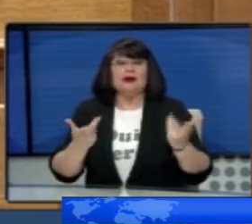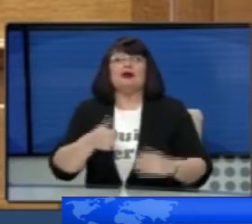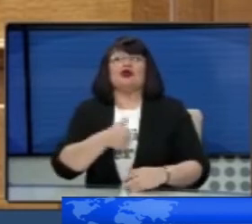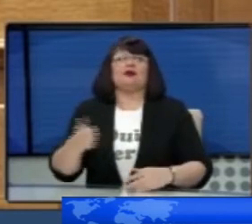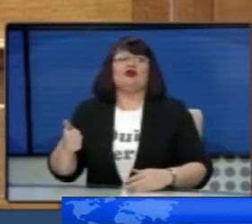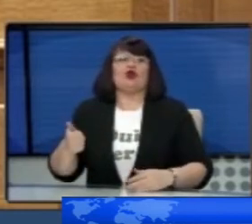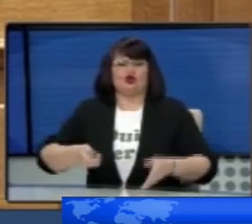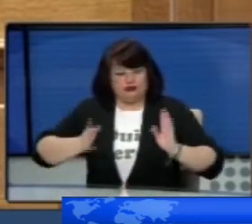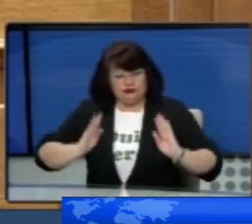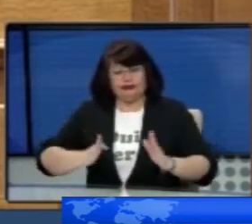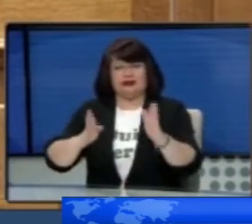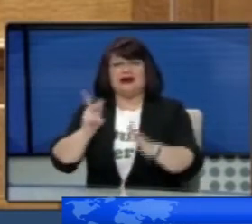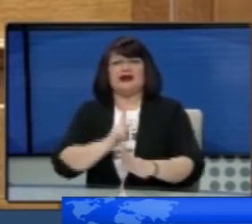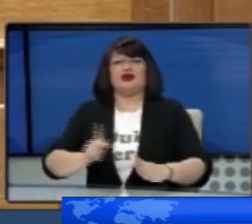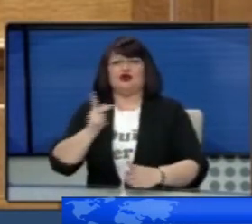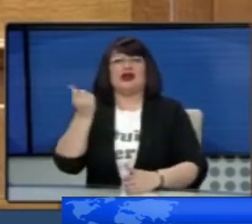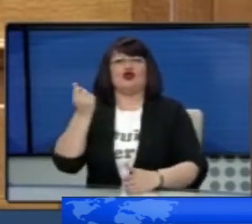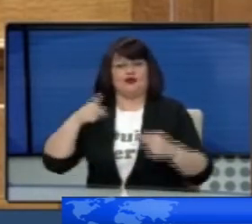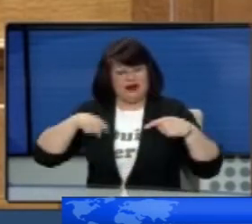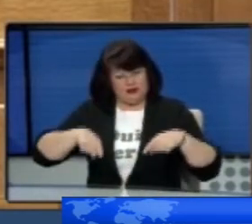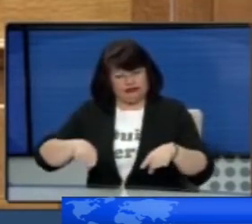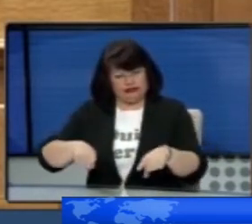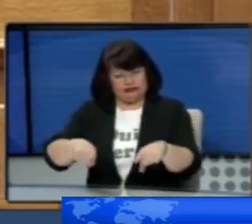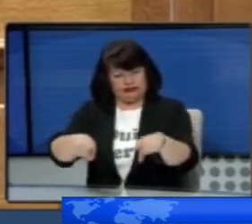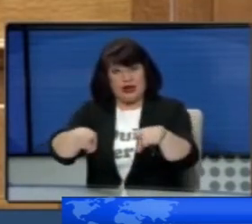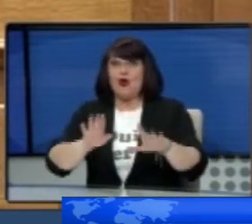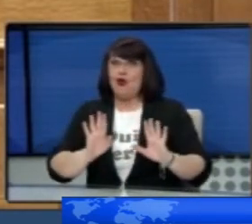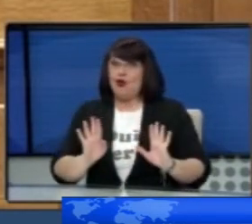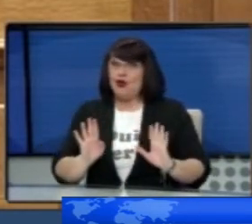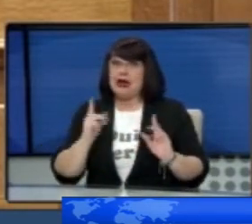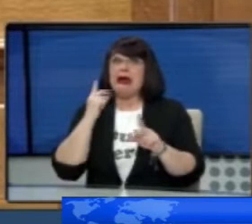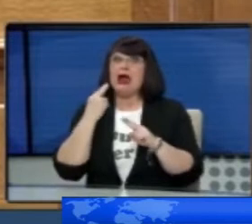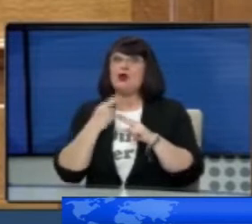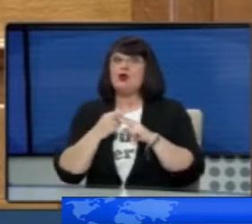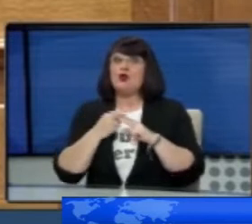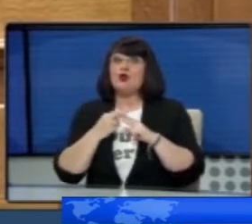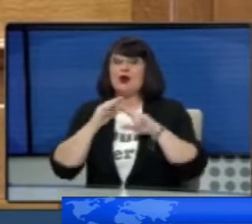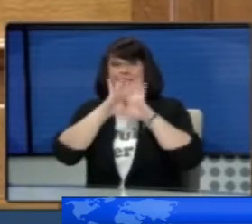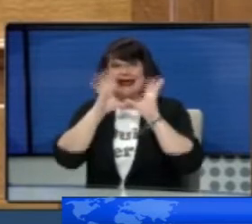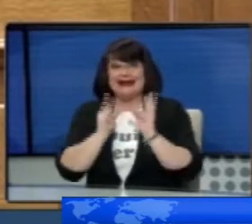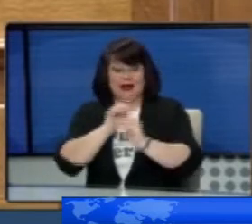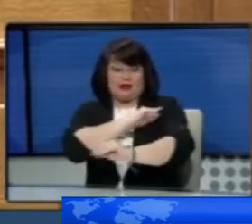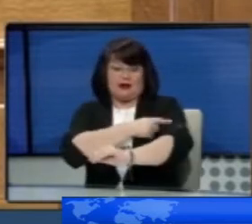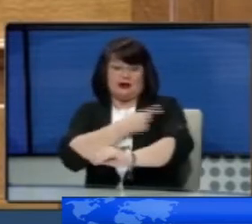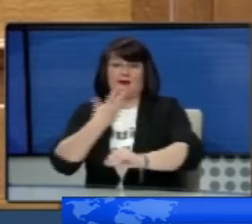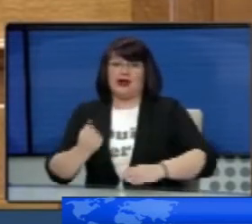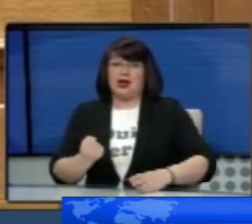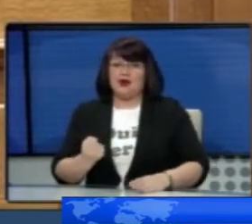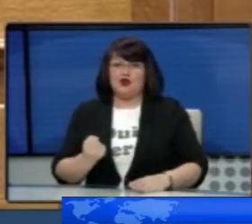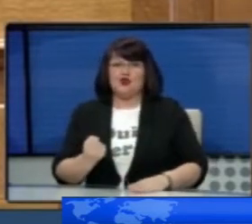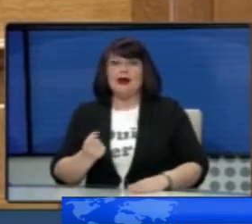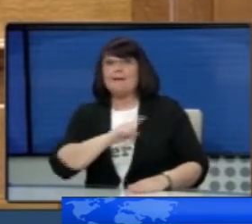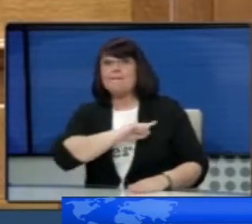βηματισμό της κοινωνίας και της οικονομίας. Κρίνεται κυρίως από τη συλλογική μας δύναμη να